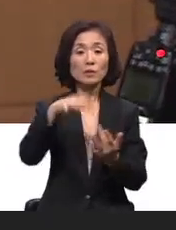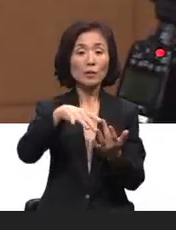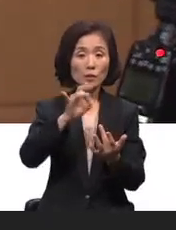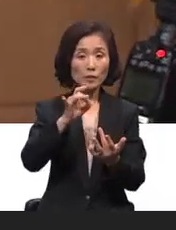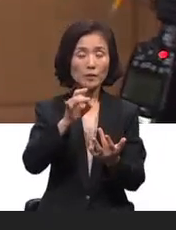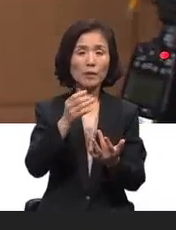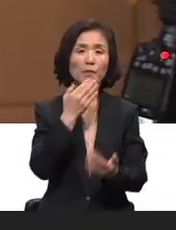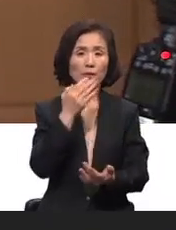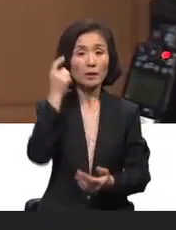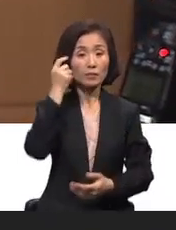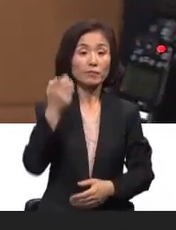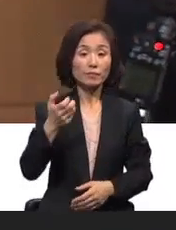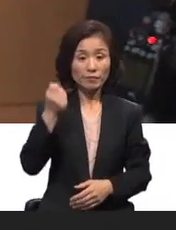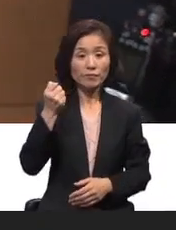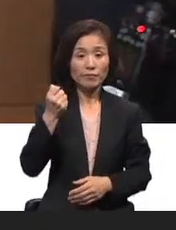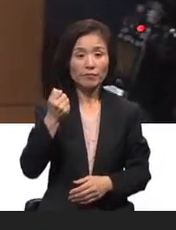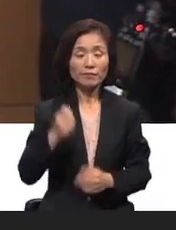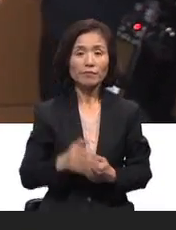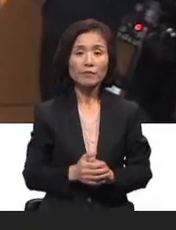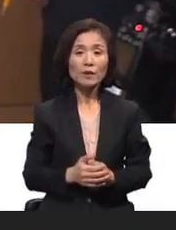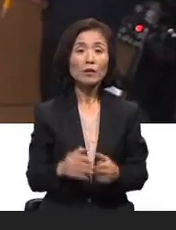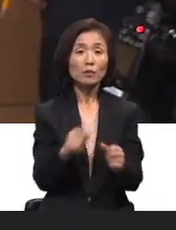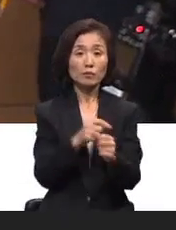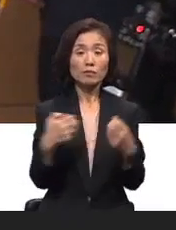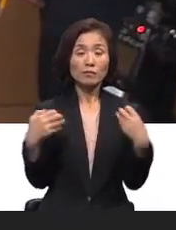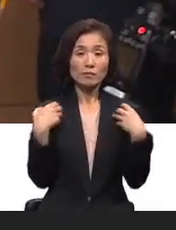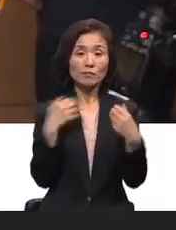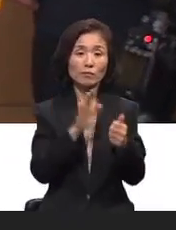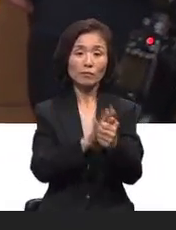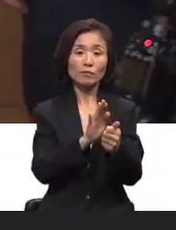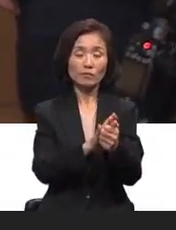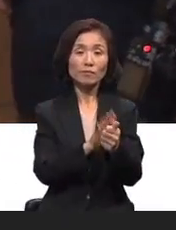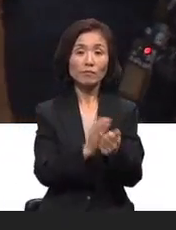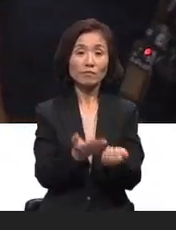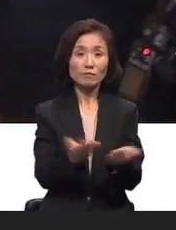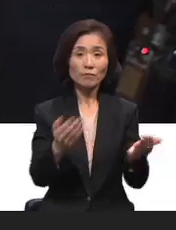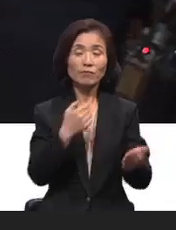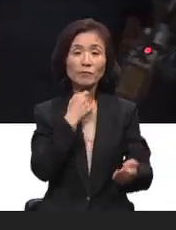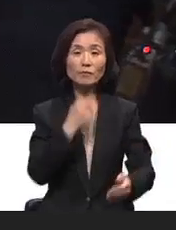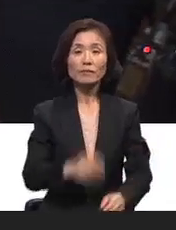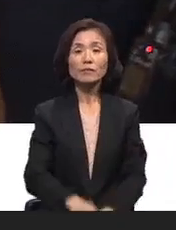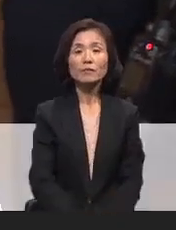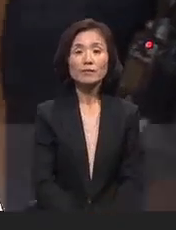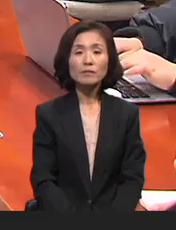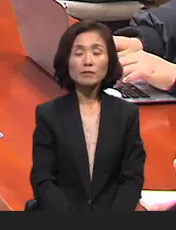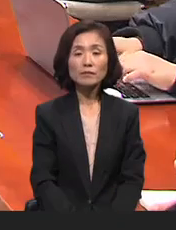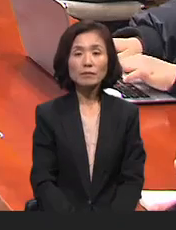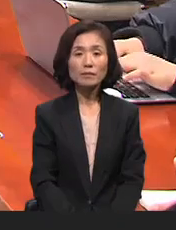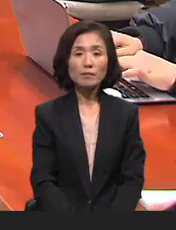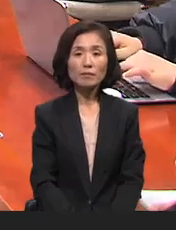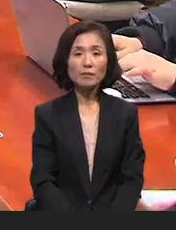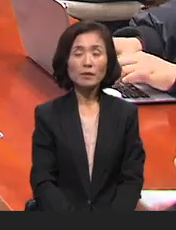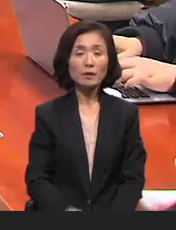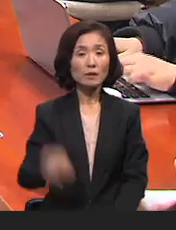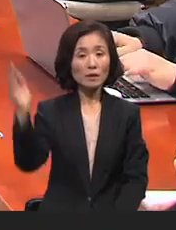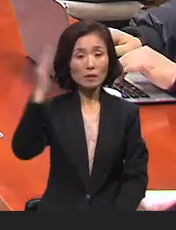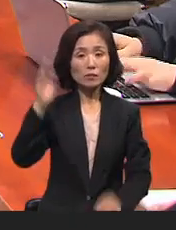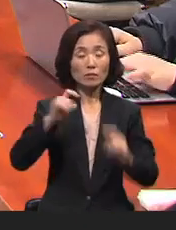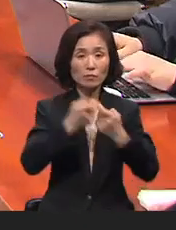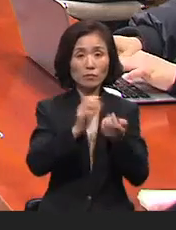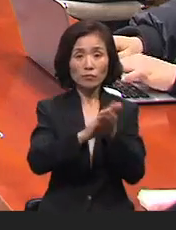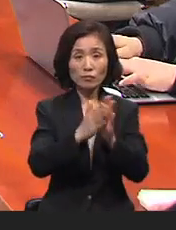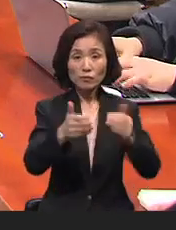선택을 할 수 있을 것이라고 생각합니다. 교육청에서도 함께 하겠습니다. 한사협은 이